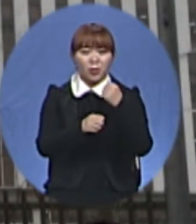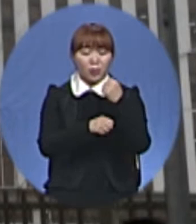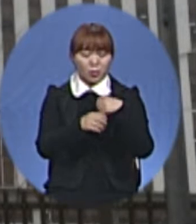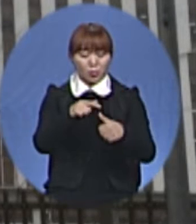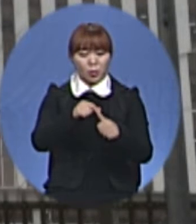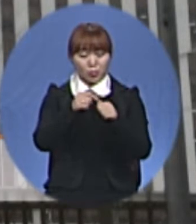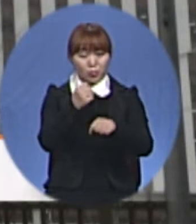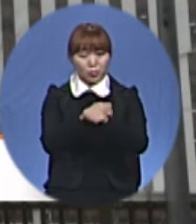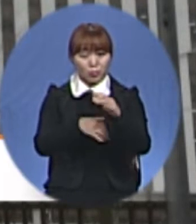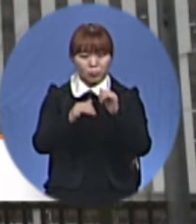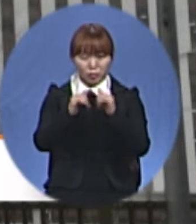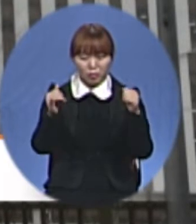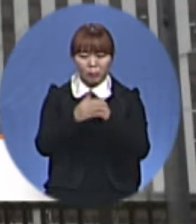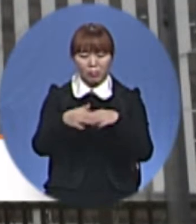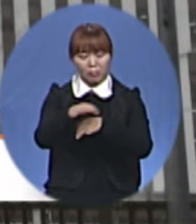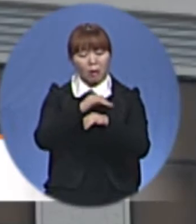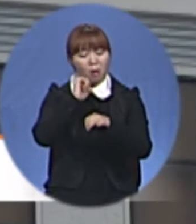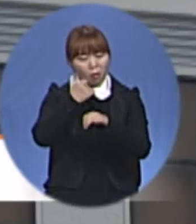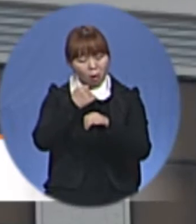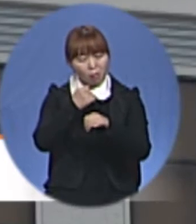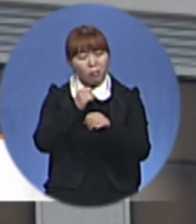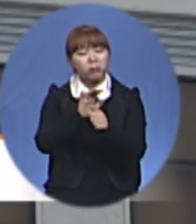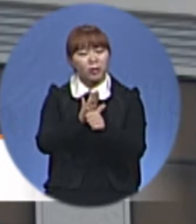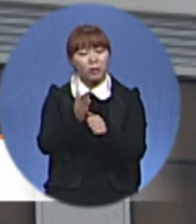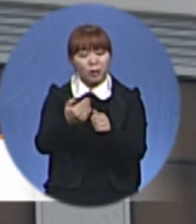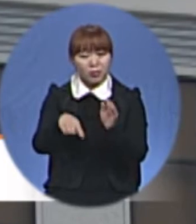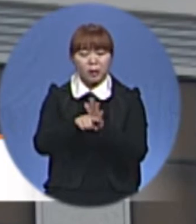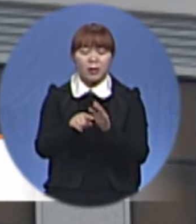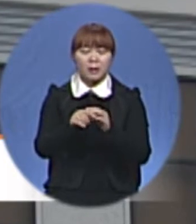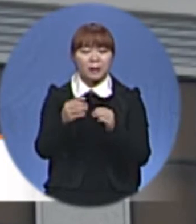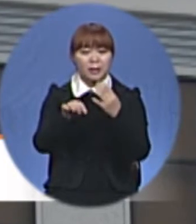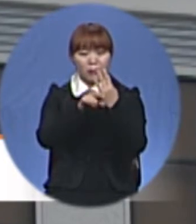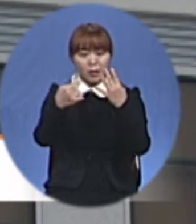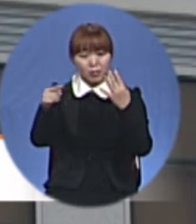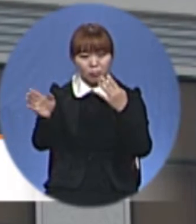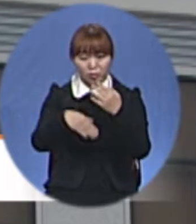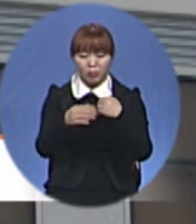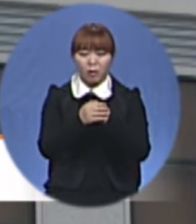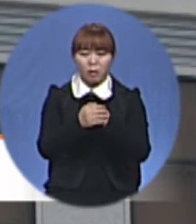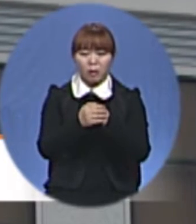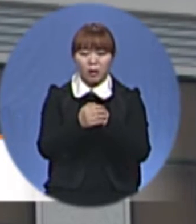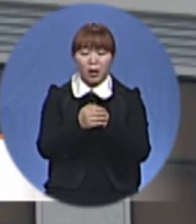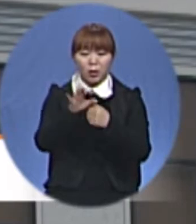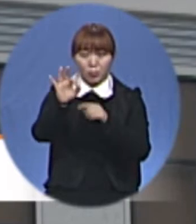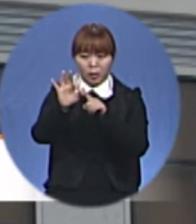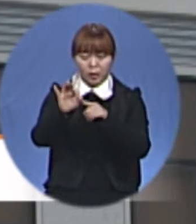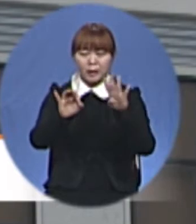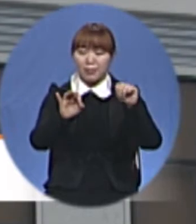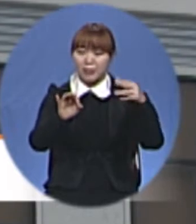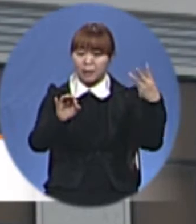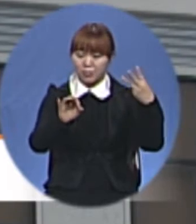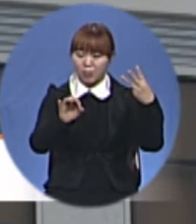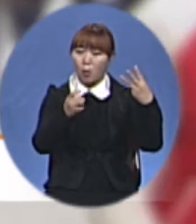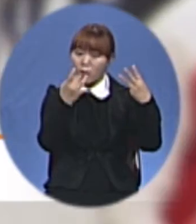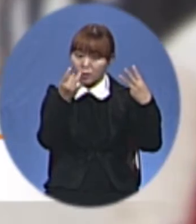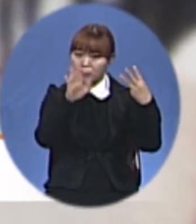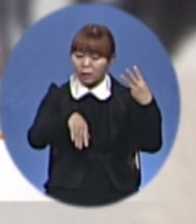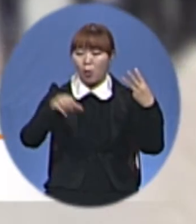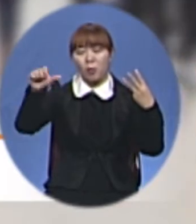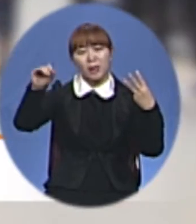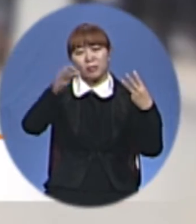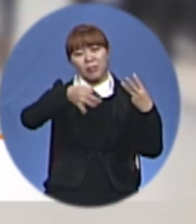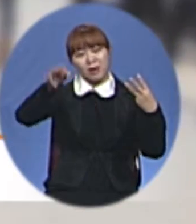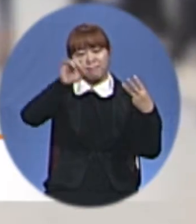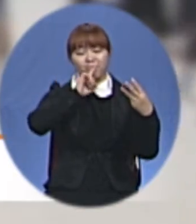고용노동부는 실직자의 경제적 어려움을 덜기 위해 다음 달 1일부터 실업급여 상한액을 4만 3천 원에서 5만 원으로